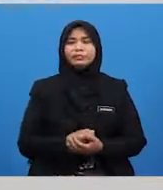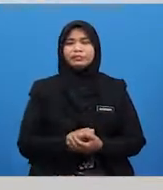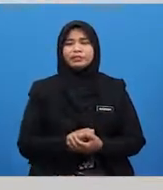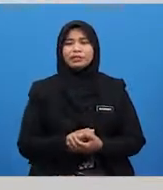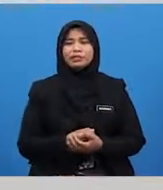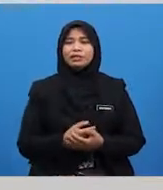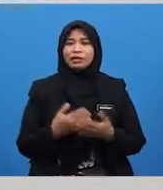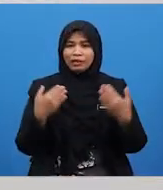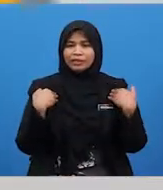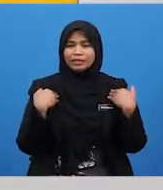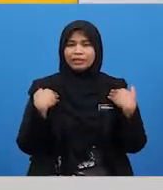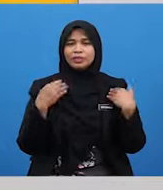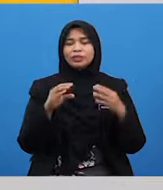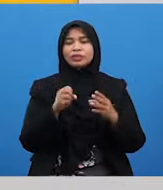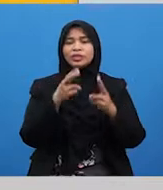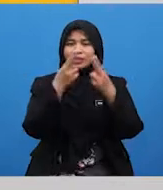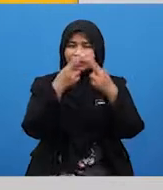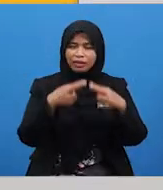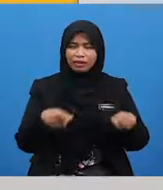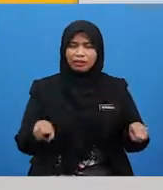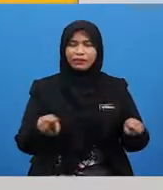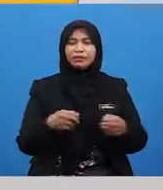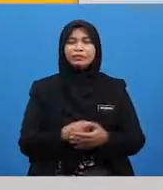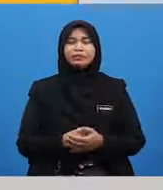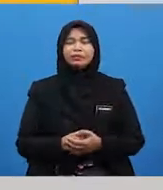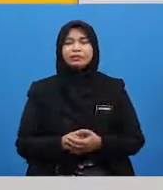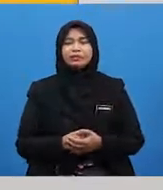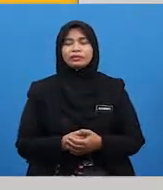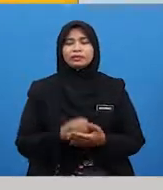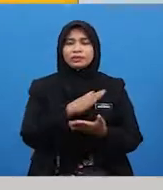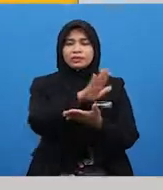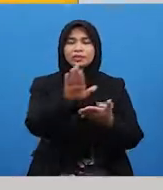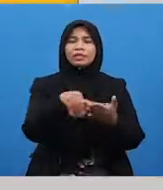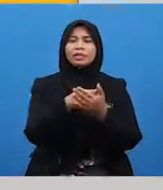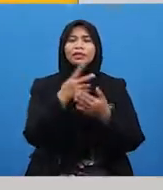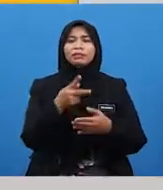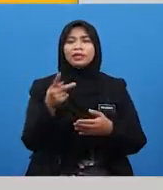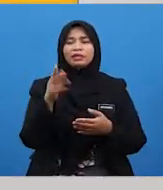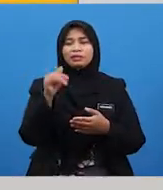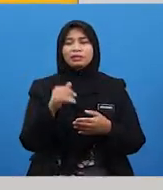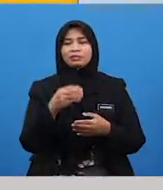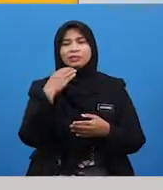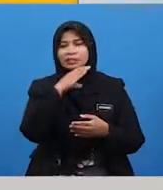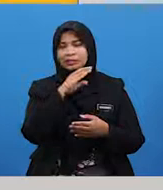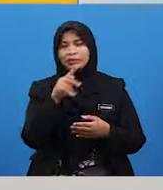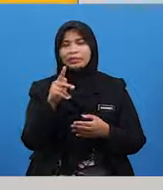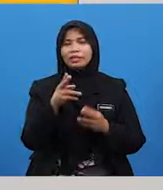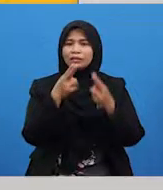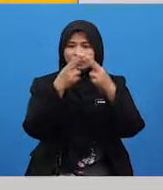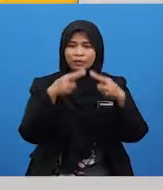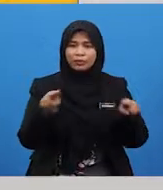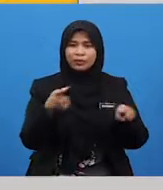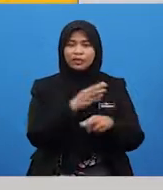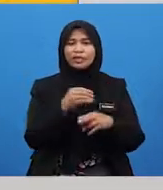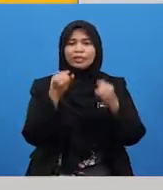adalah mewujudkan suasana harmoni. Segala perkara yang mencemarkan keharmonian